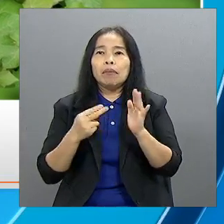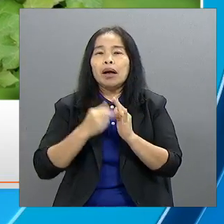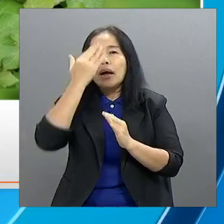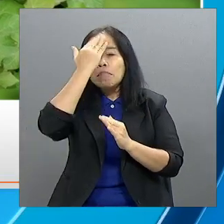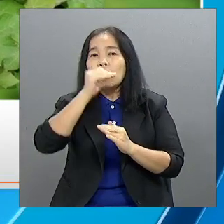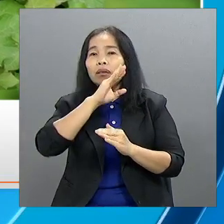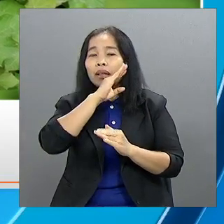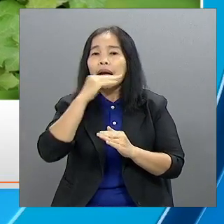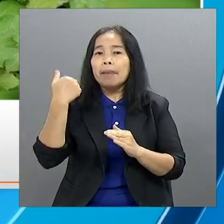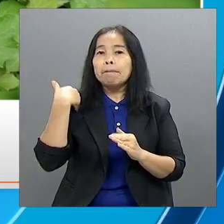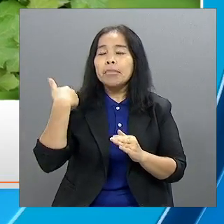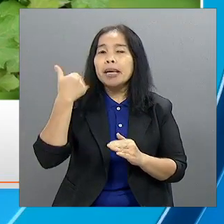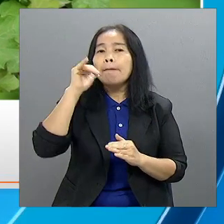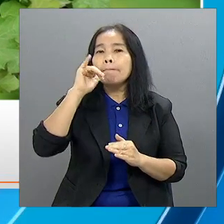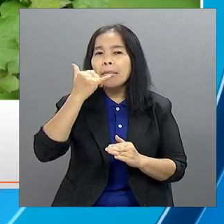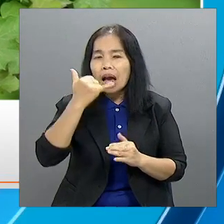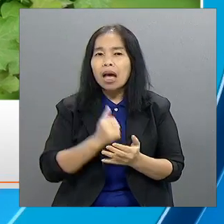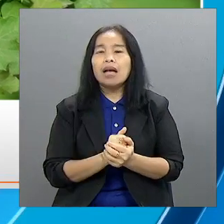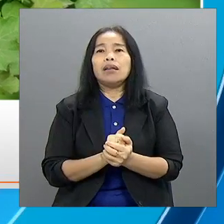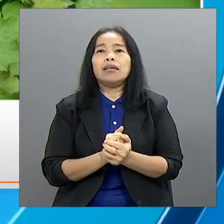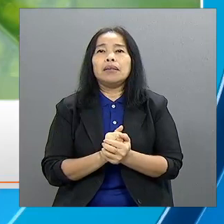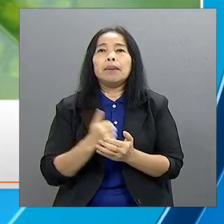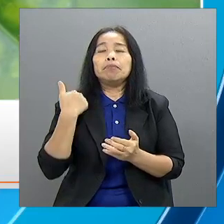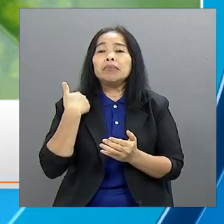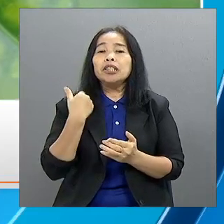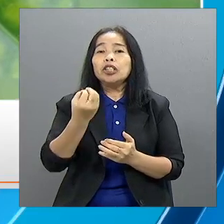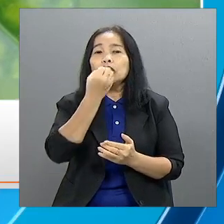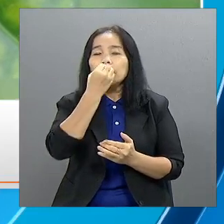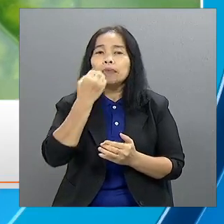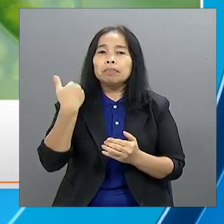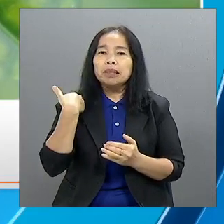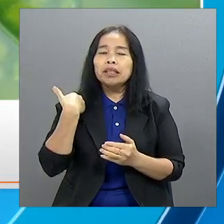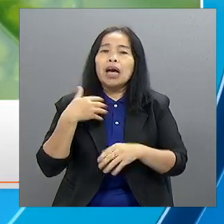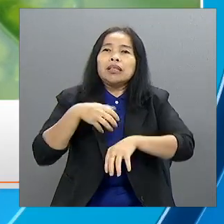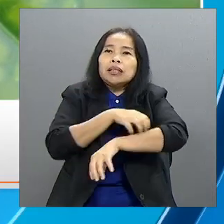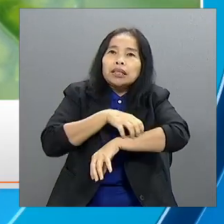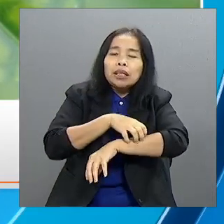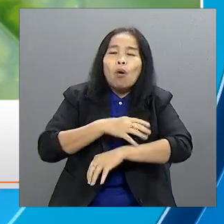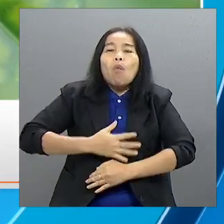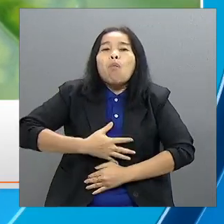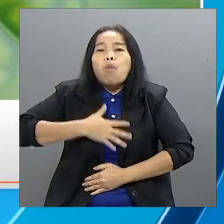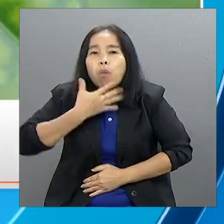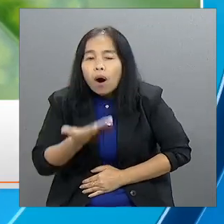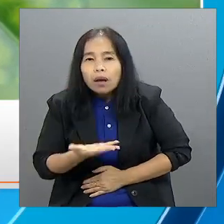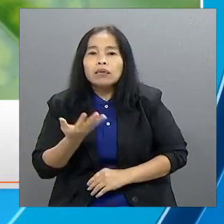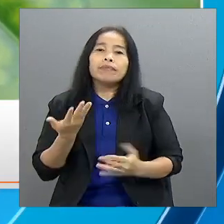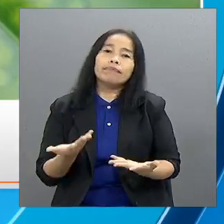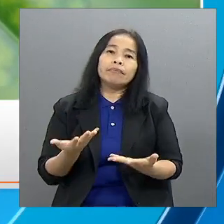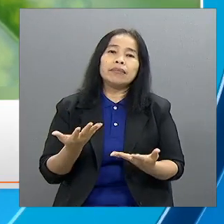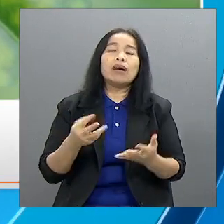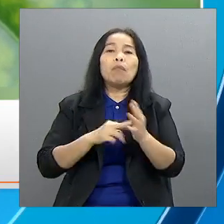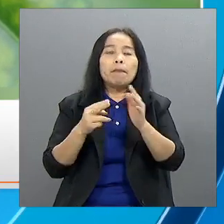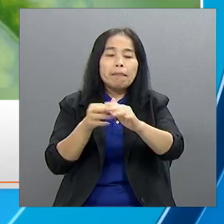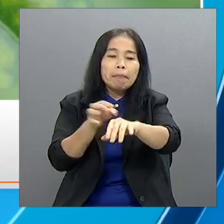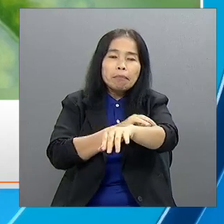ำมันกระบู่ดำยางเนี้ยกินไปมันก็ระคายเคืองก็เกิดอาการที่ใช่อาเจียนโดยตรงหรือแพ้ เป็นผื่น